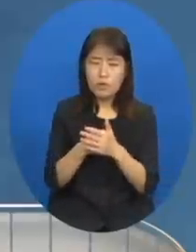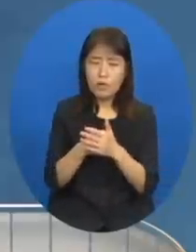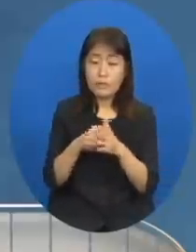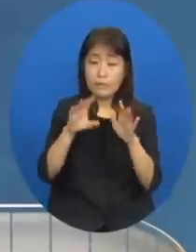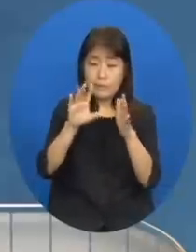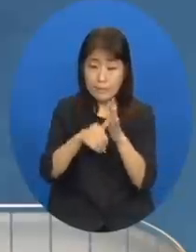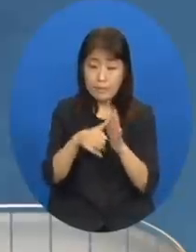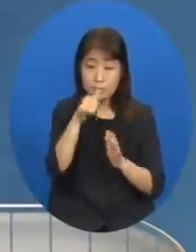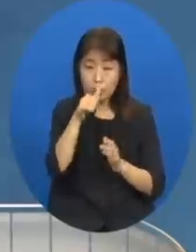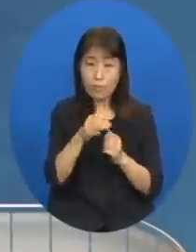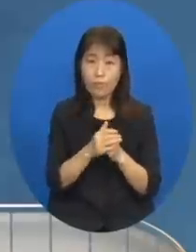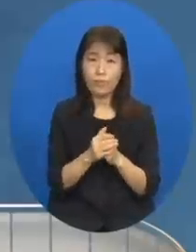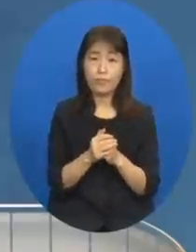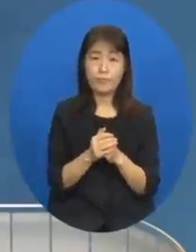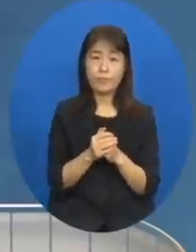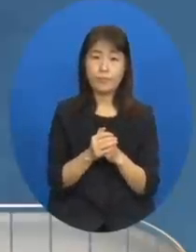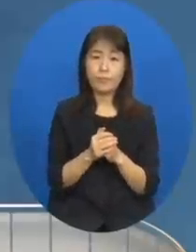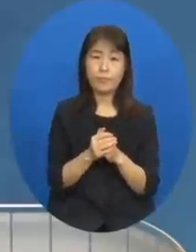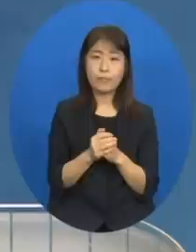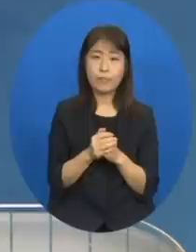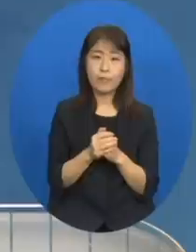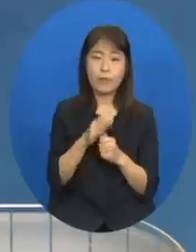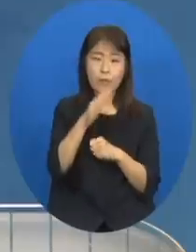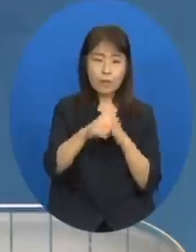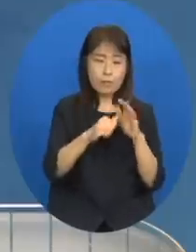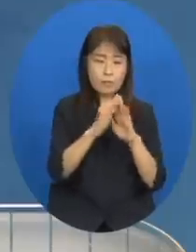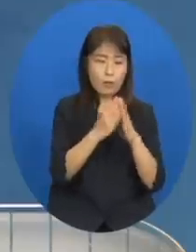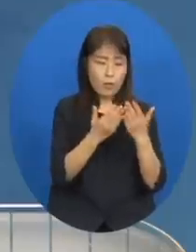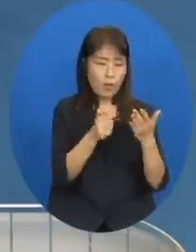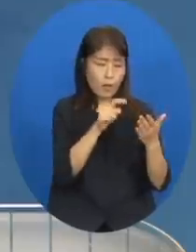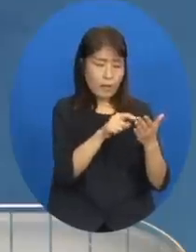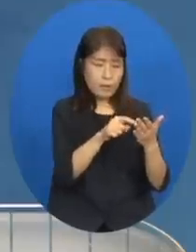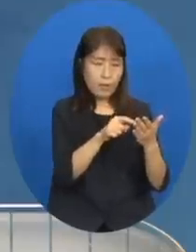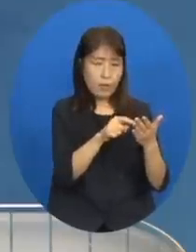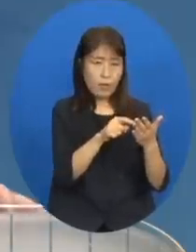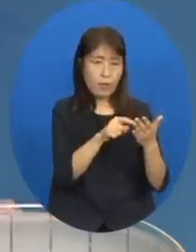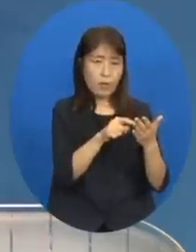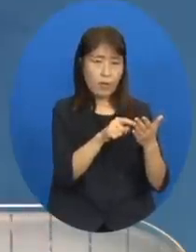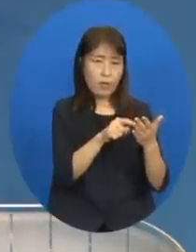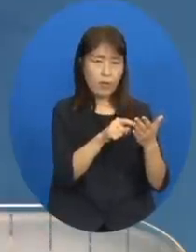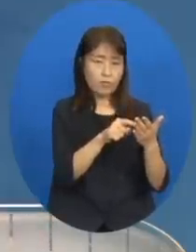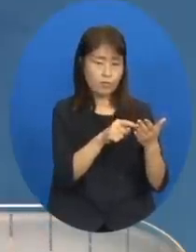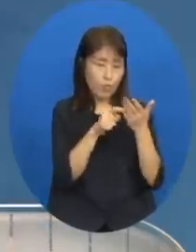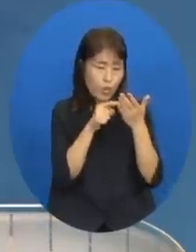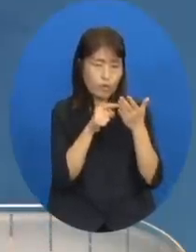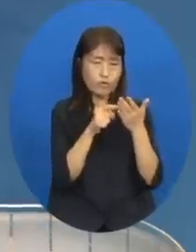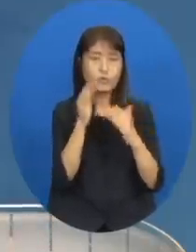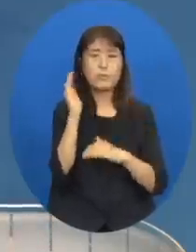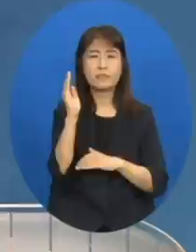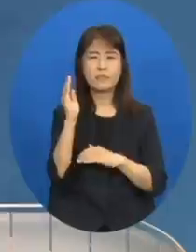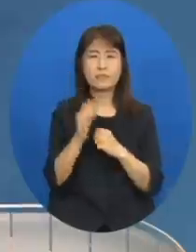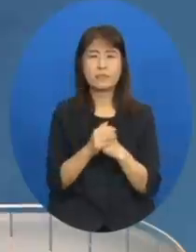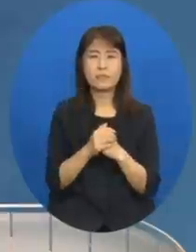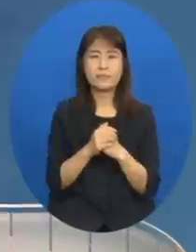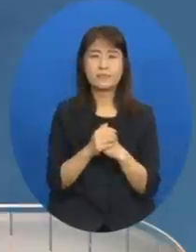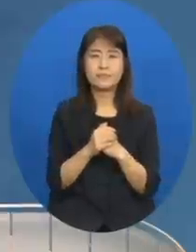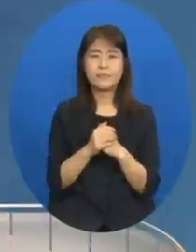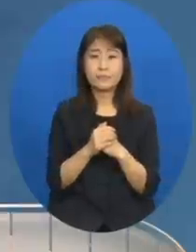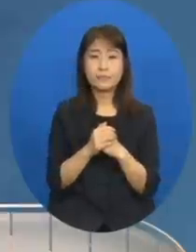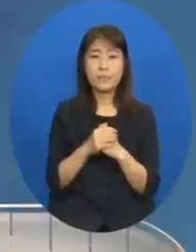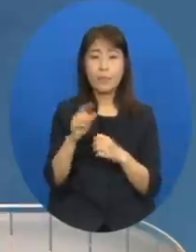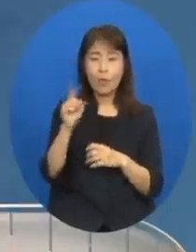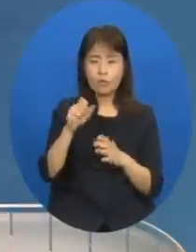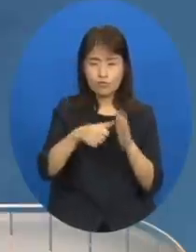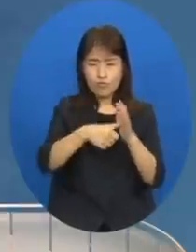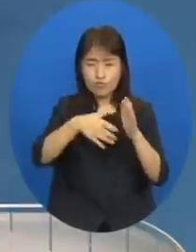그게 바로 성경이 계속 우리에게 주시는 메시지예요 환히 크로스비라고 유명한 찬송시